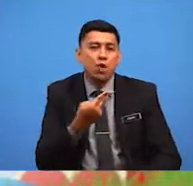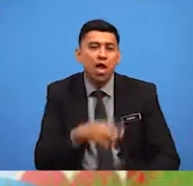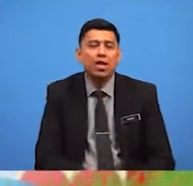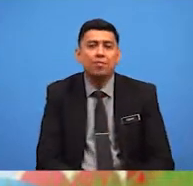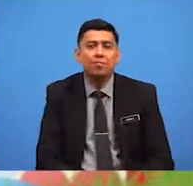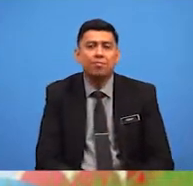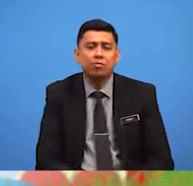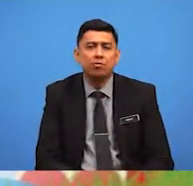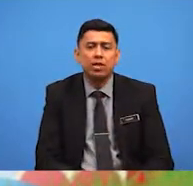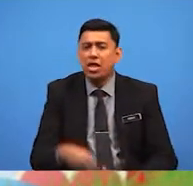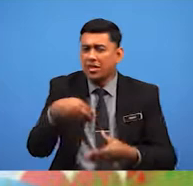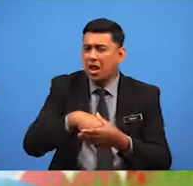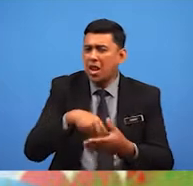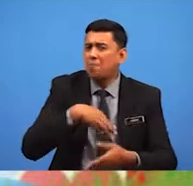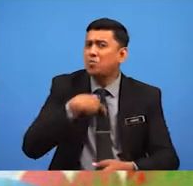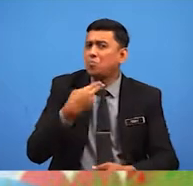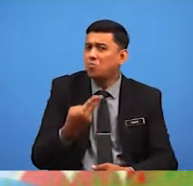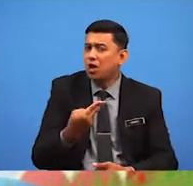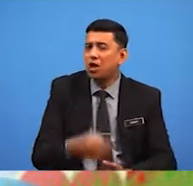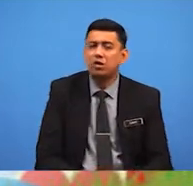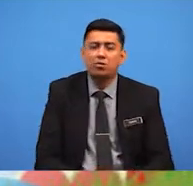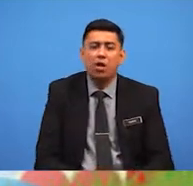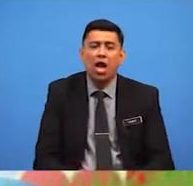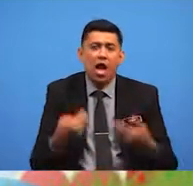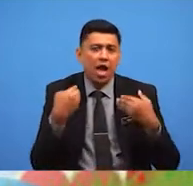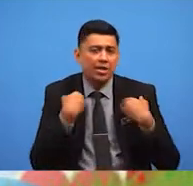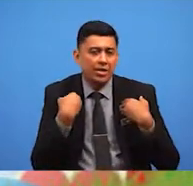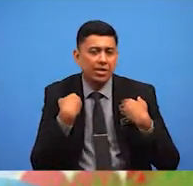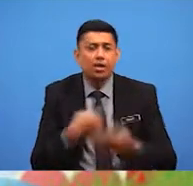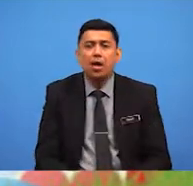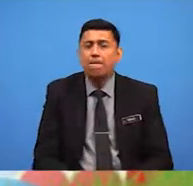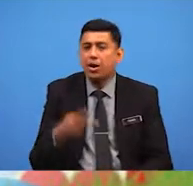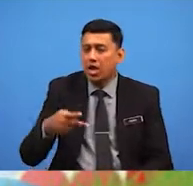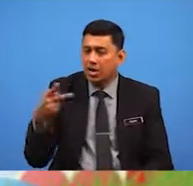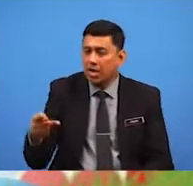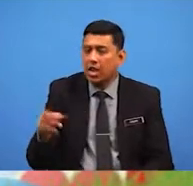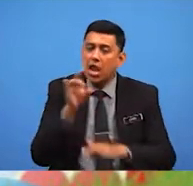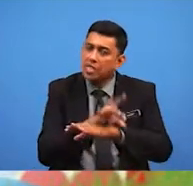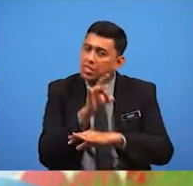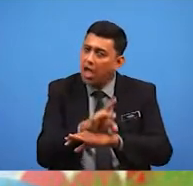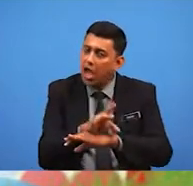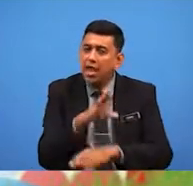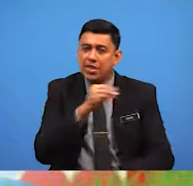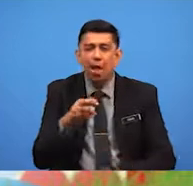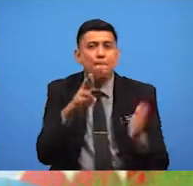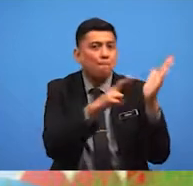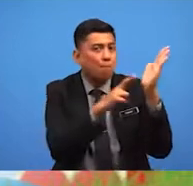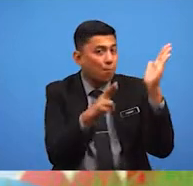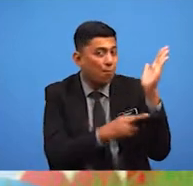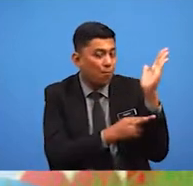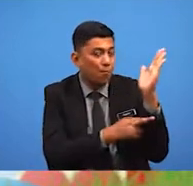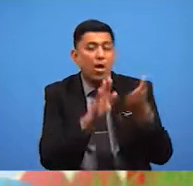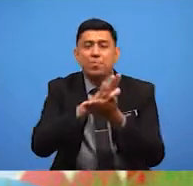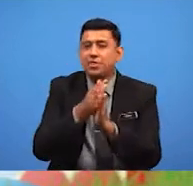tetapi dalam hiburan terdapat unsur-unsur seperti nasihat dan peraturan yang